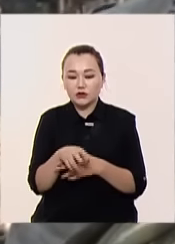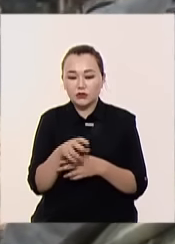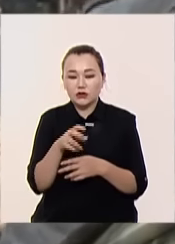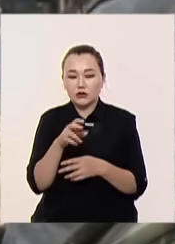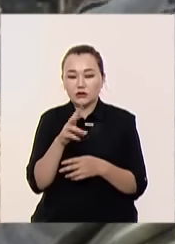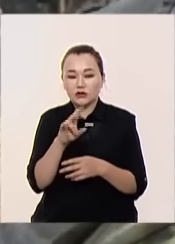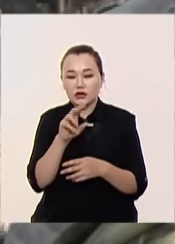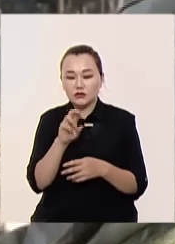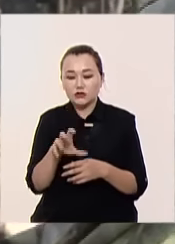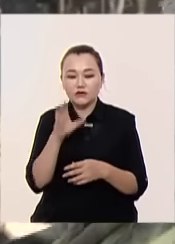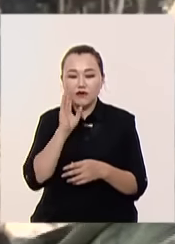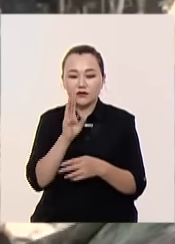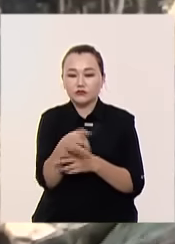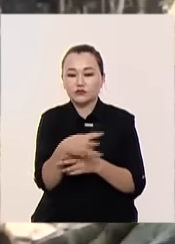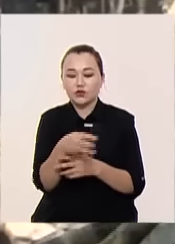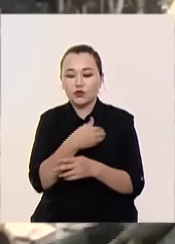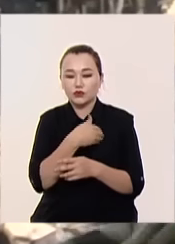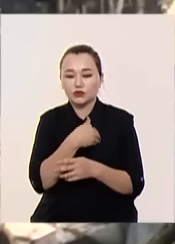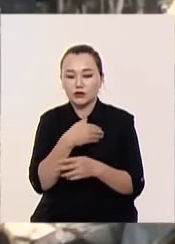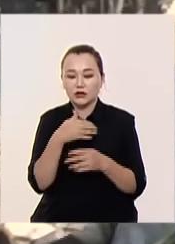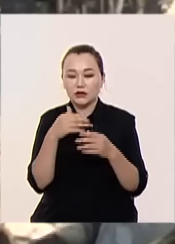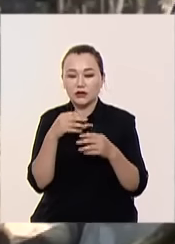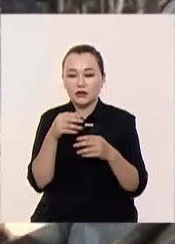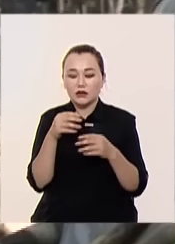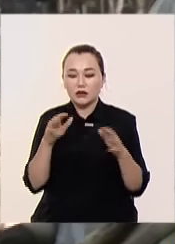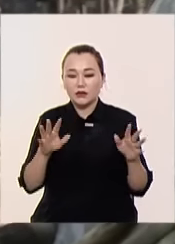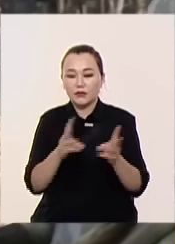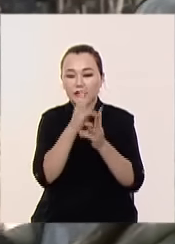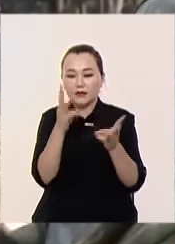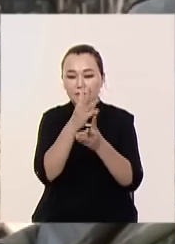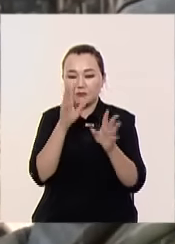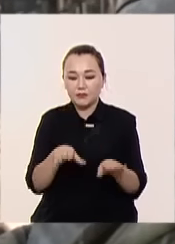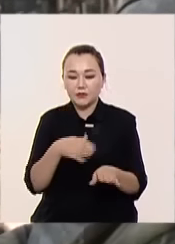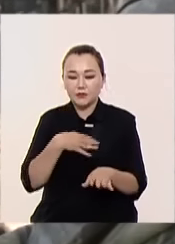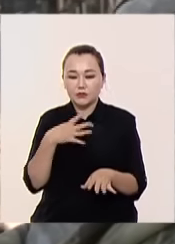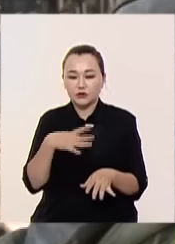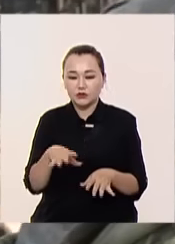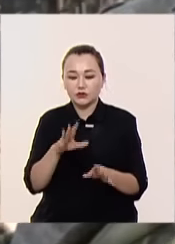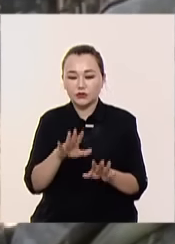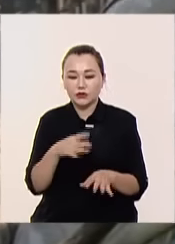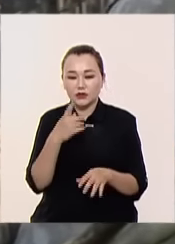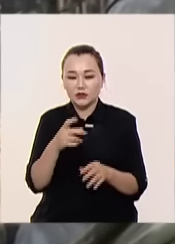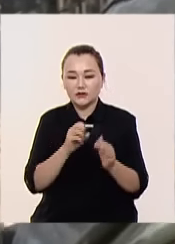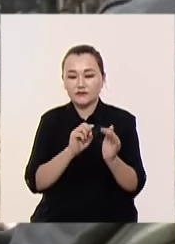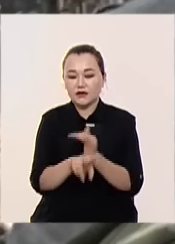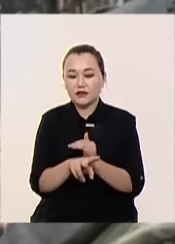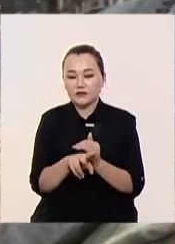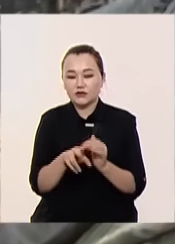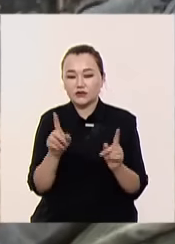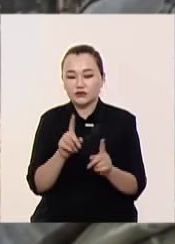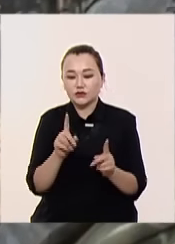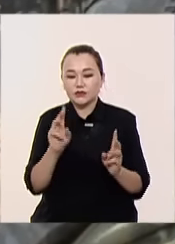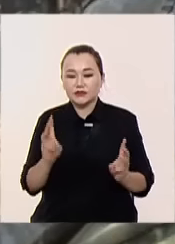включил насос, хотел залить, накрыло пламени. Ну, пришлось одно только дело сваливать, чтобы